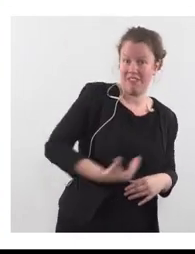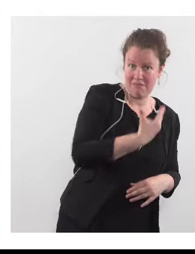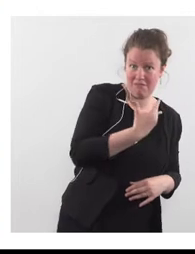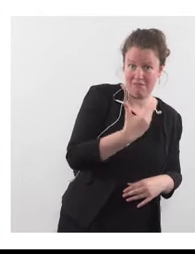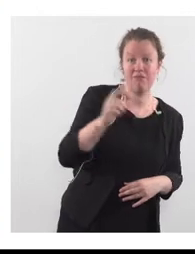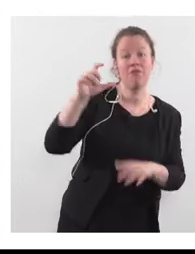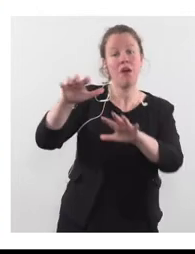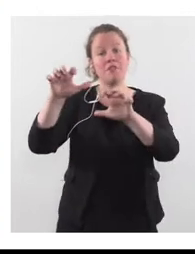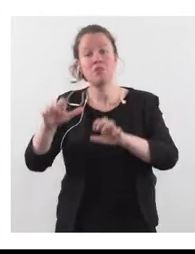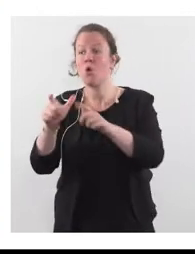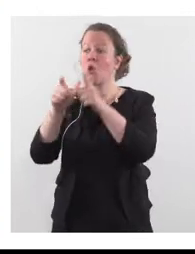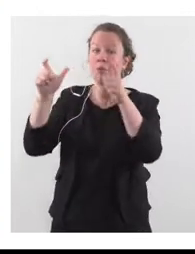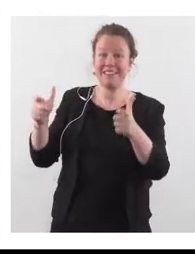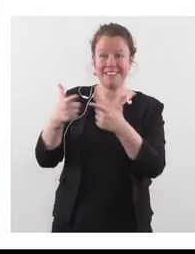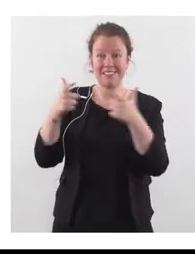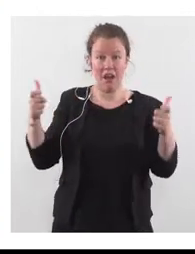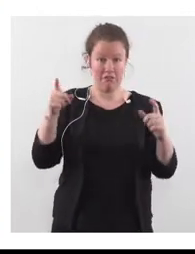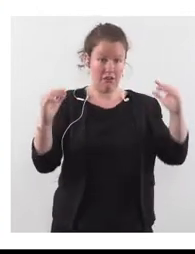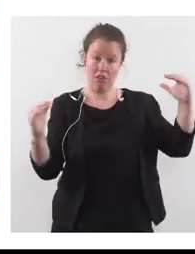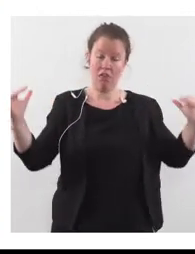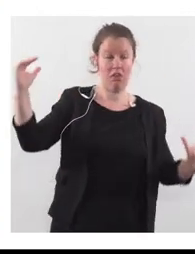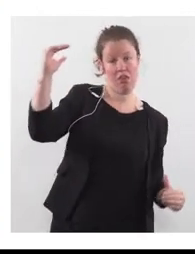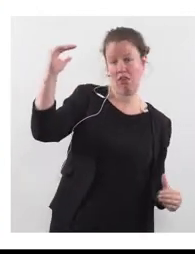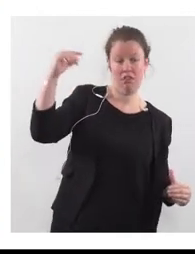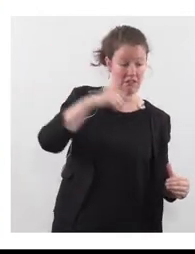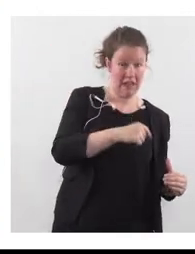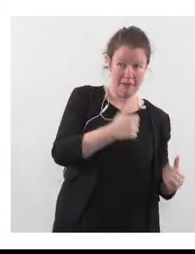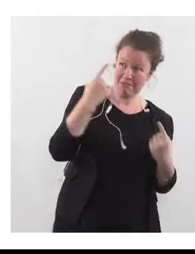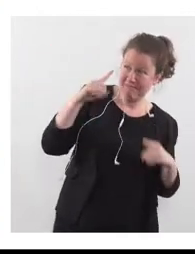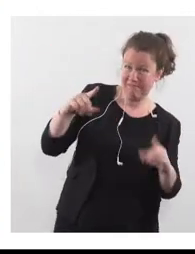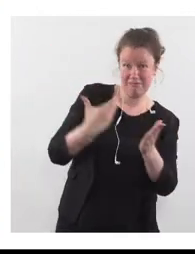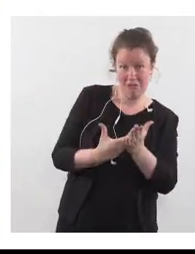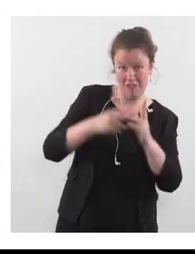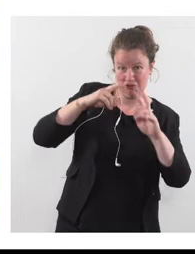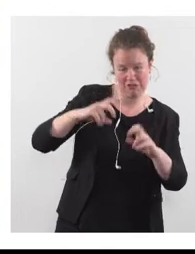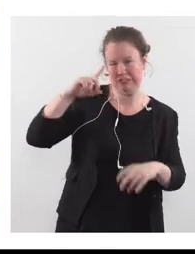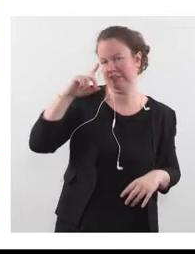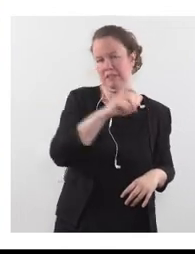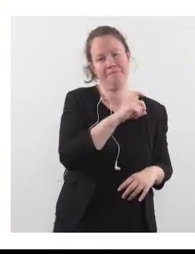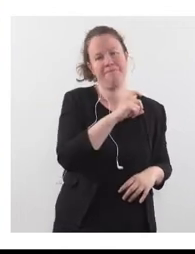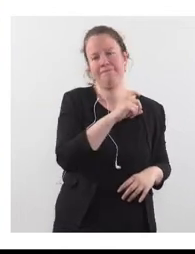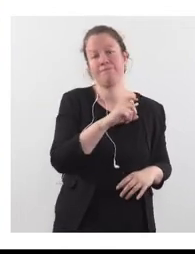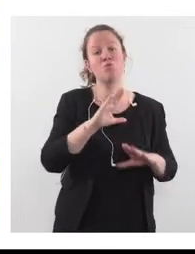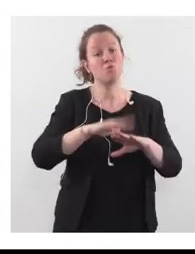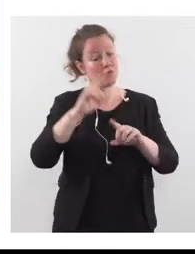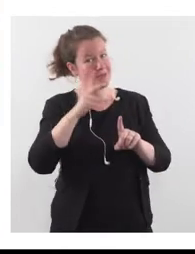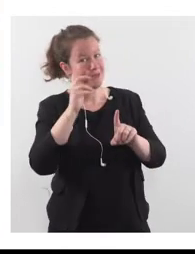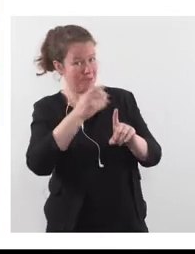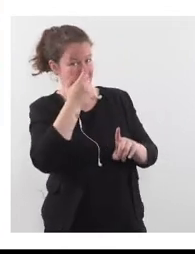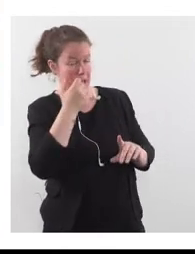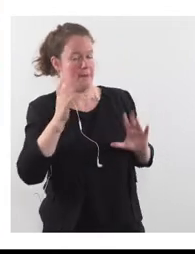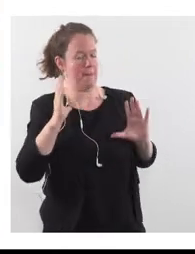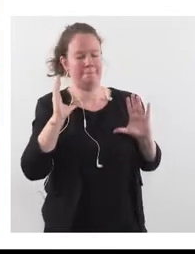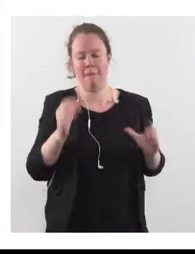et l'administration ou l'entreprise. Mais ce mécanisme est en fait insuffisant. En effet, l'inégalité des armes